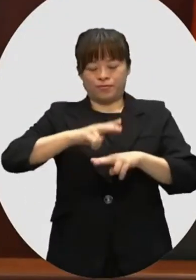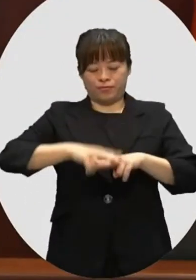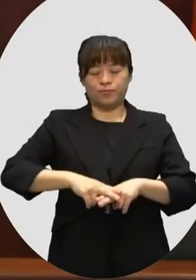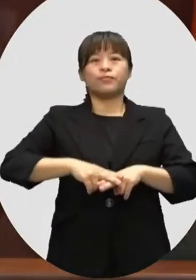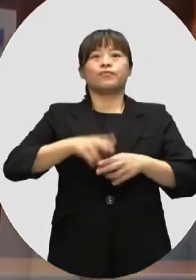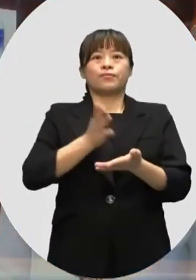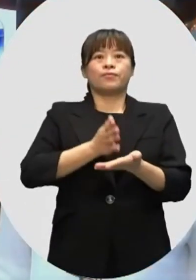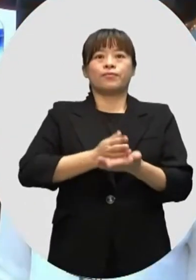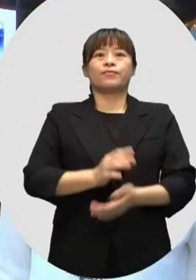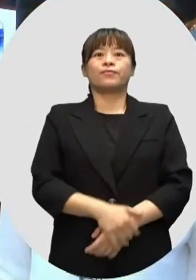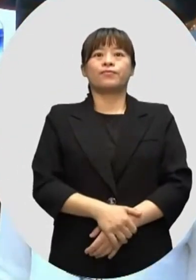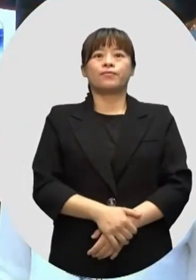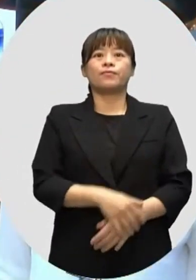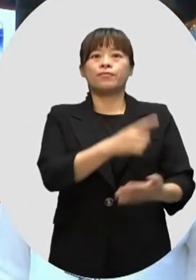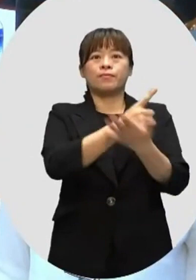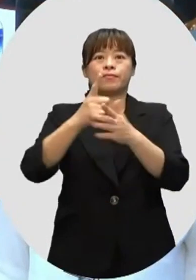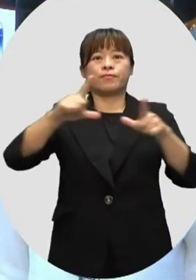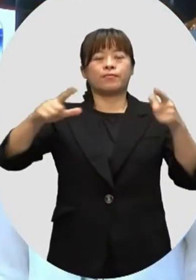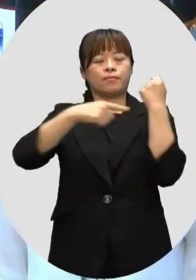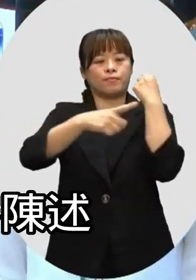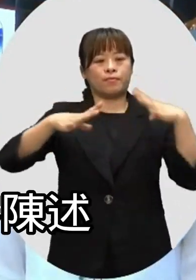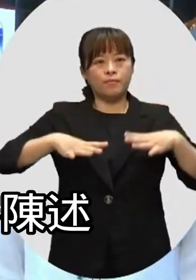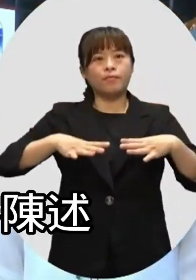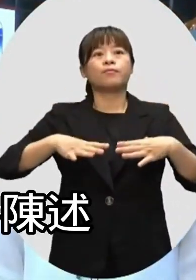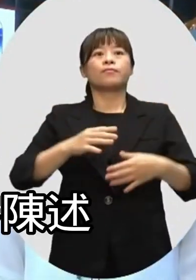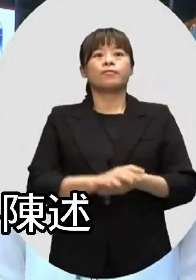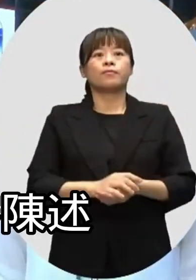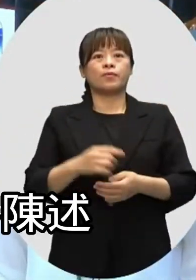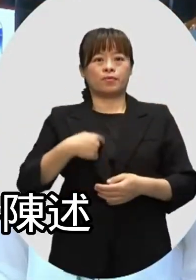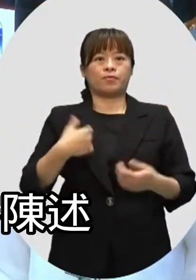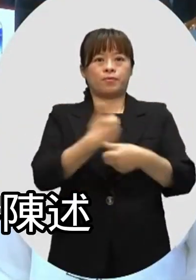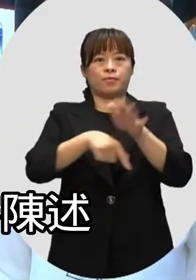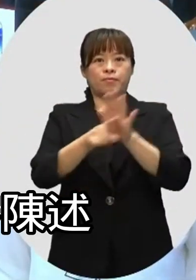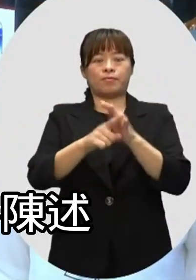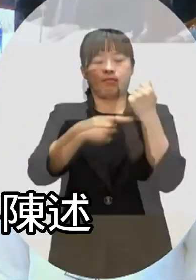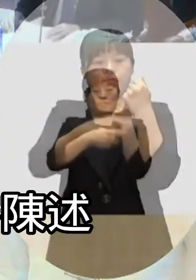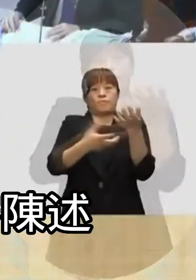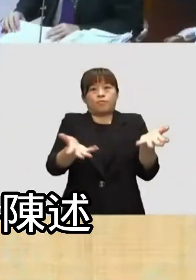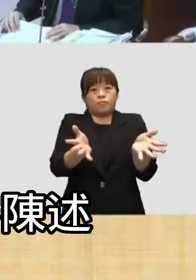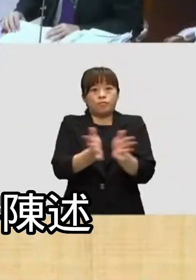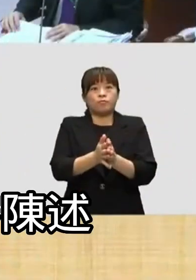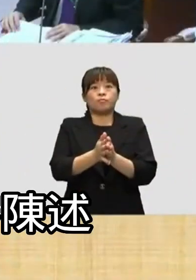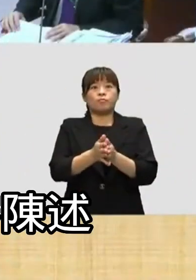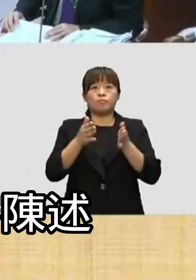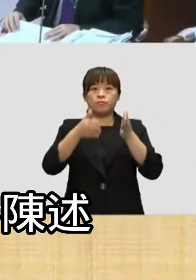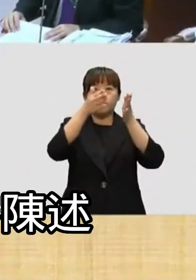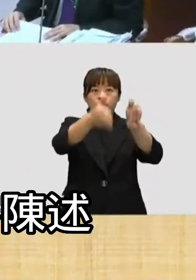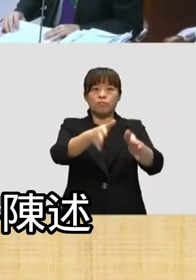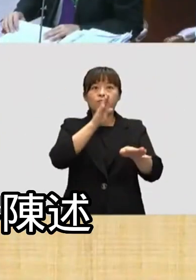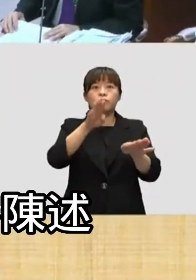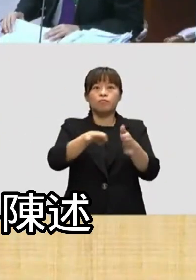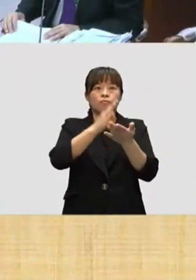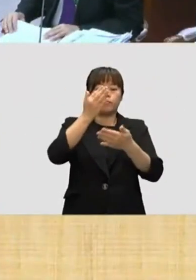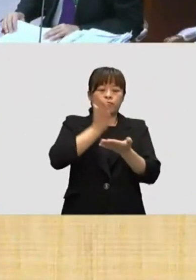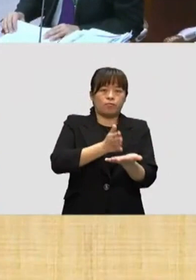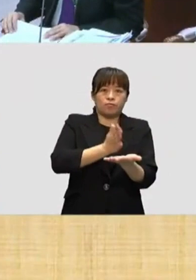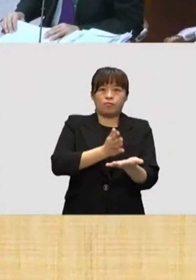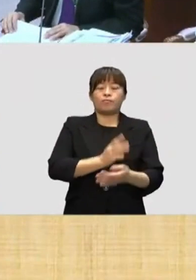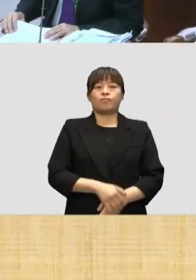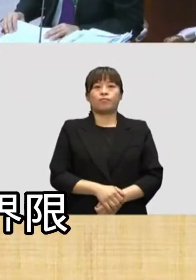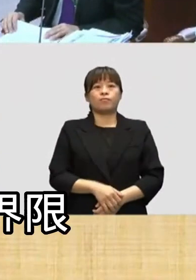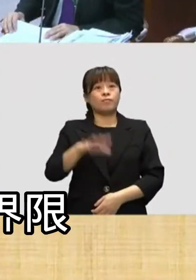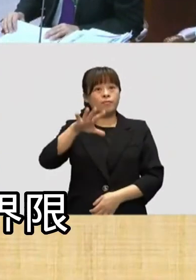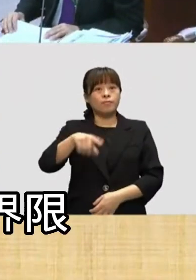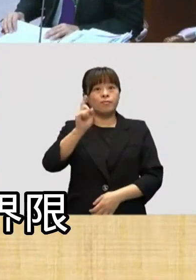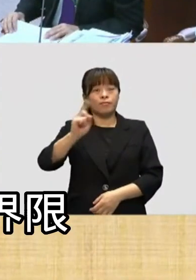言。 好，谢谢各位大法官先进，以下由我代表法务部从事开审陈述。首